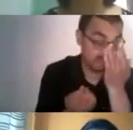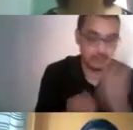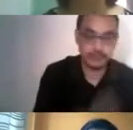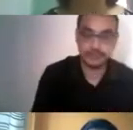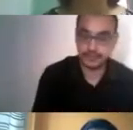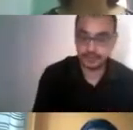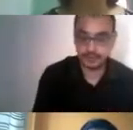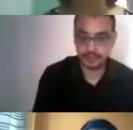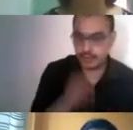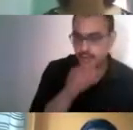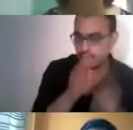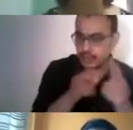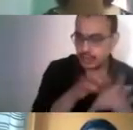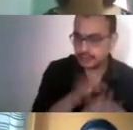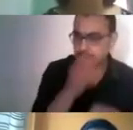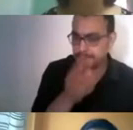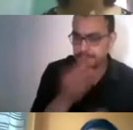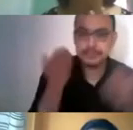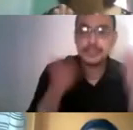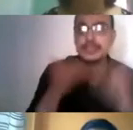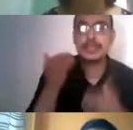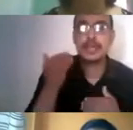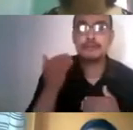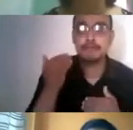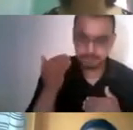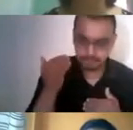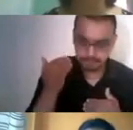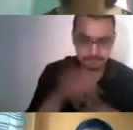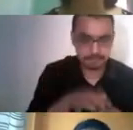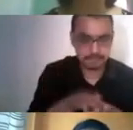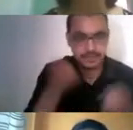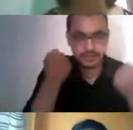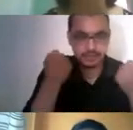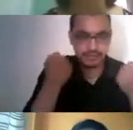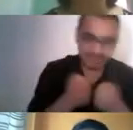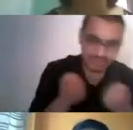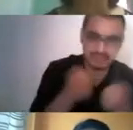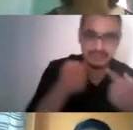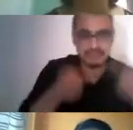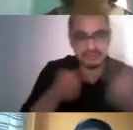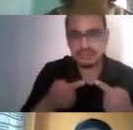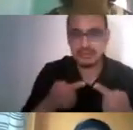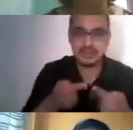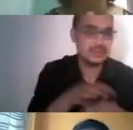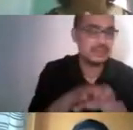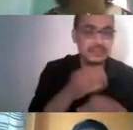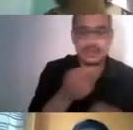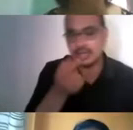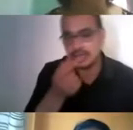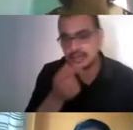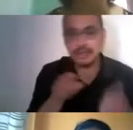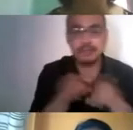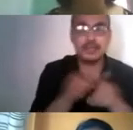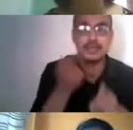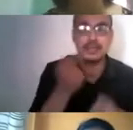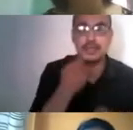यी कुराहरूले गर्दा त्यहाँनिर हिंसा हुन्छ, एकदमै लडाइँ झगडा हुन्छ, दुनियाँ हुन्छ, त्यहाँ आर्थिक पनि हुनसक्छ, मौखिक पनि